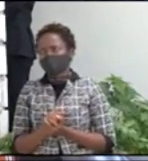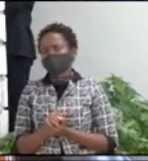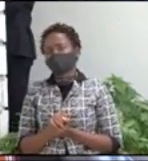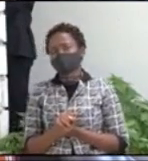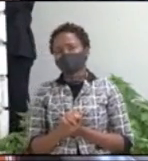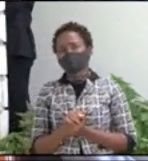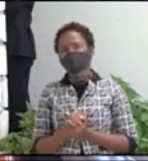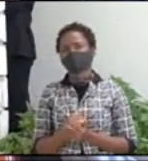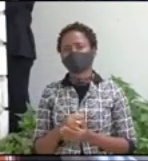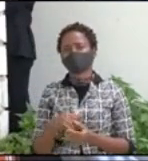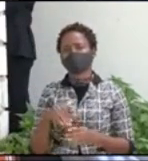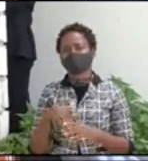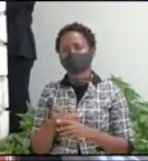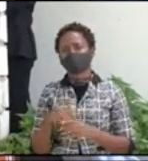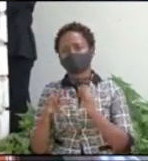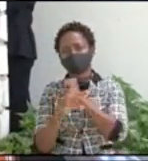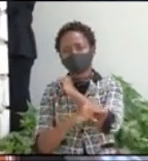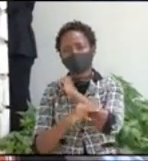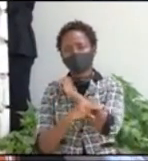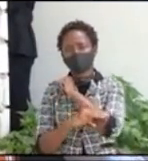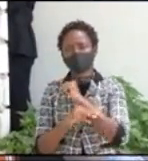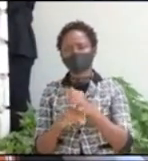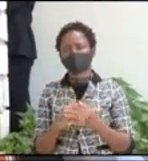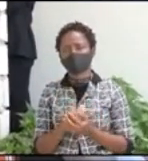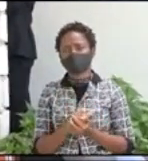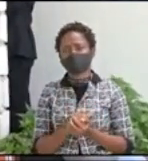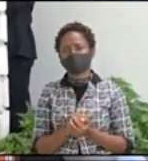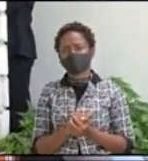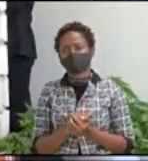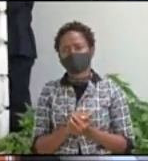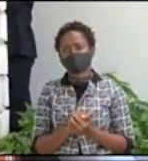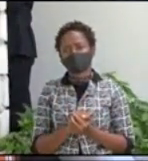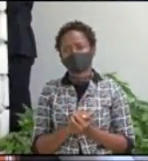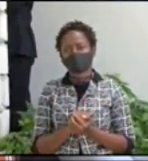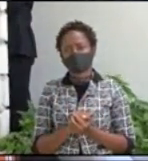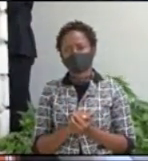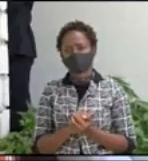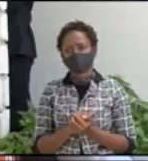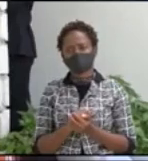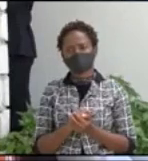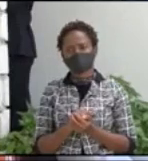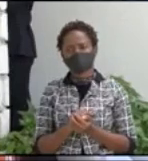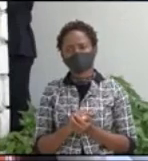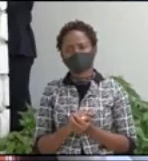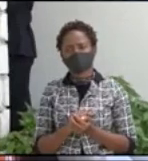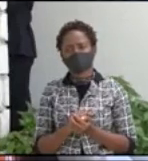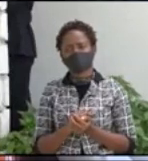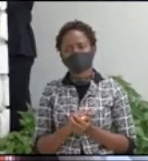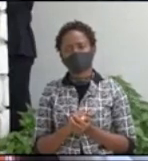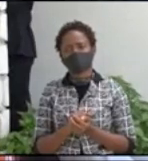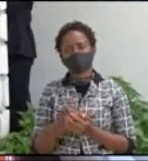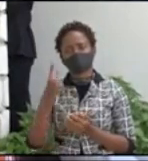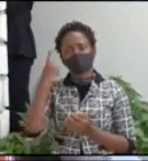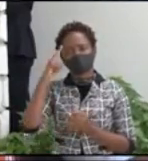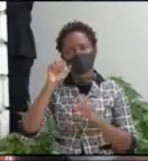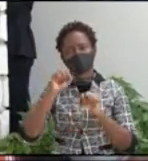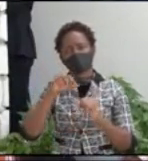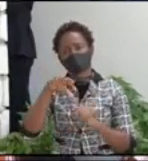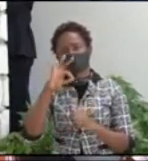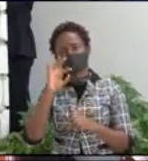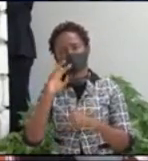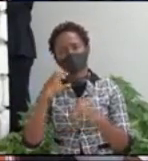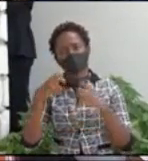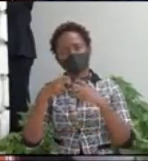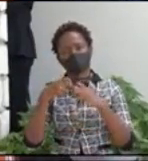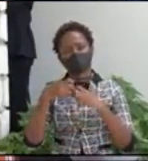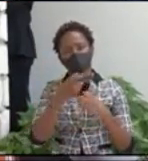dans Miraguane pour dans Reynolds pour la taper sous côté central Tigouave là qu'on tape. Ça veut dire pour